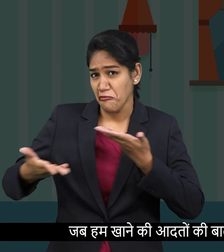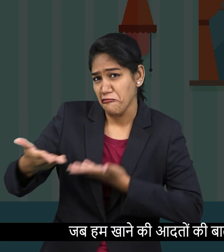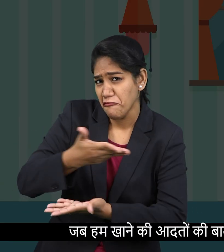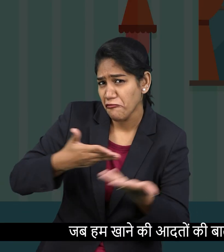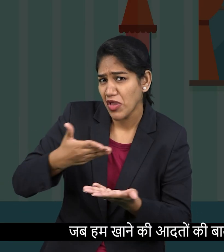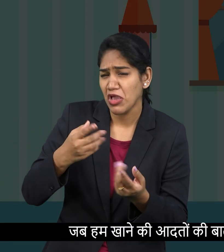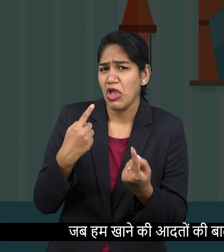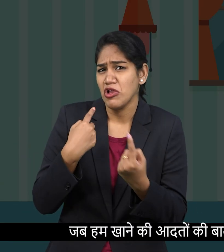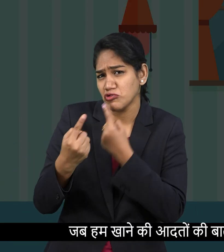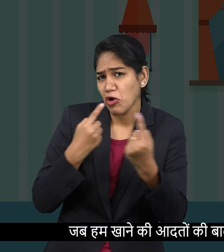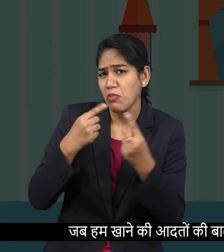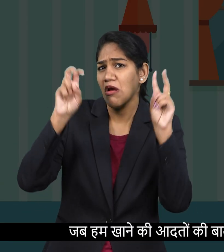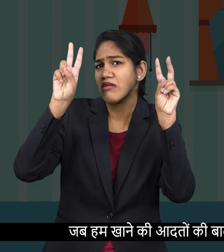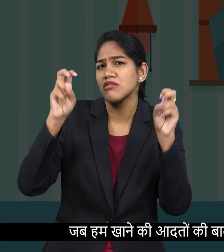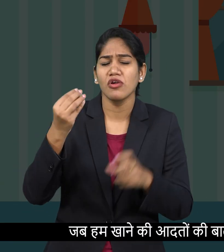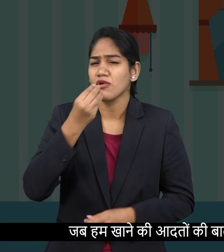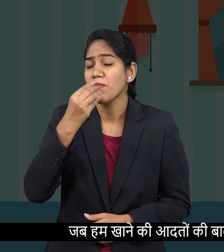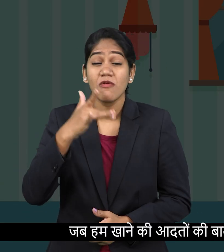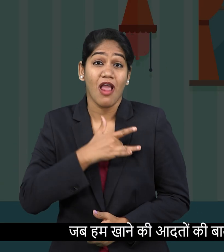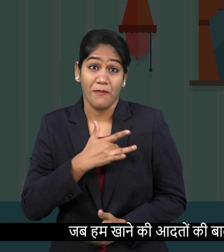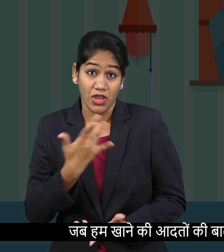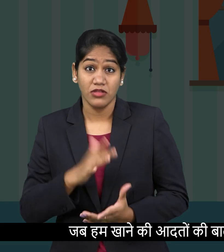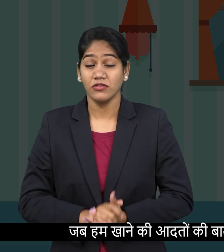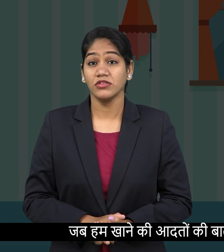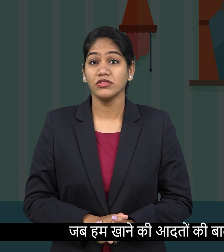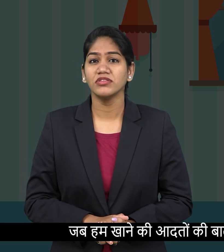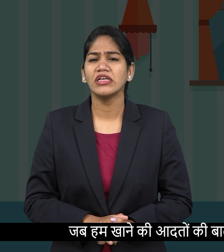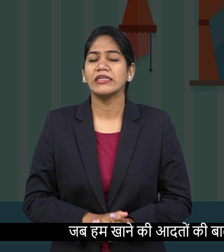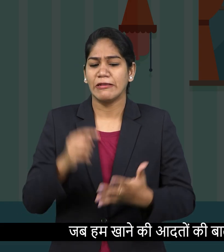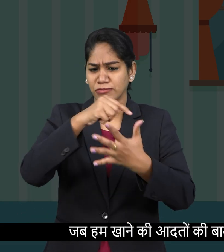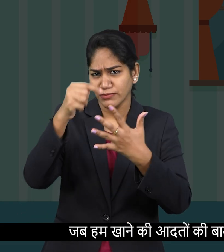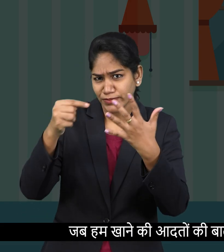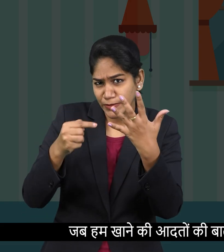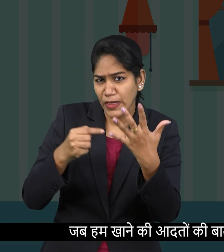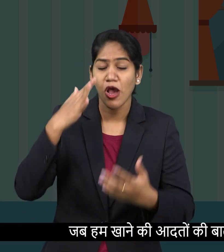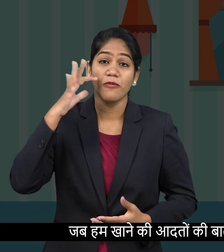जब हम खाने की आदतों की बात करते हैं तो इन महत्वपूर्ण नियमों को याद रखें।